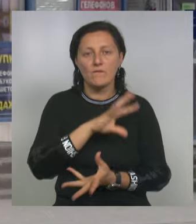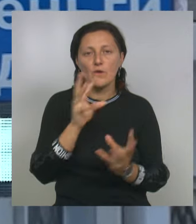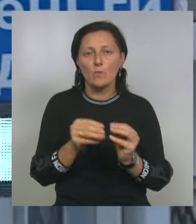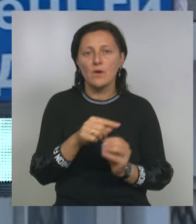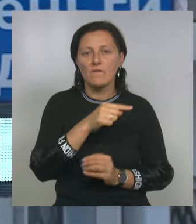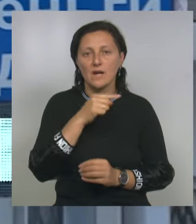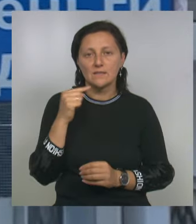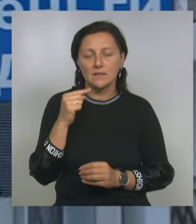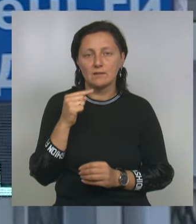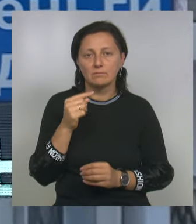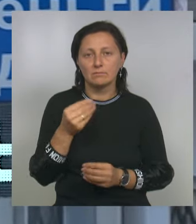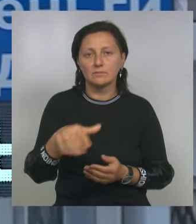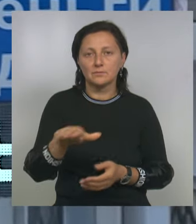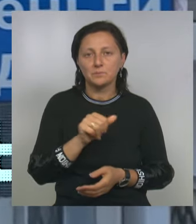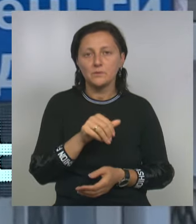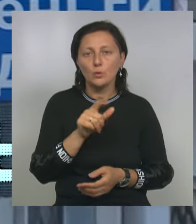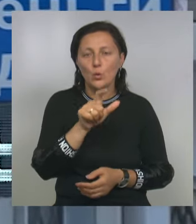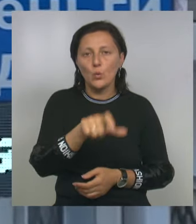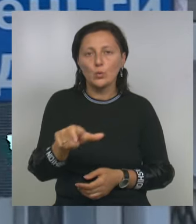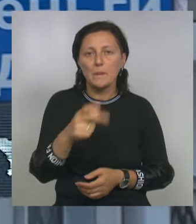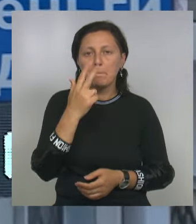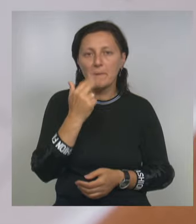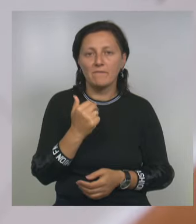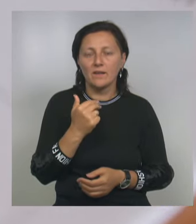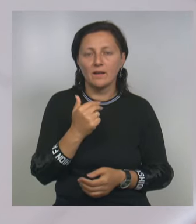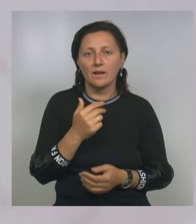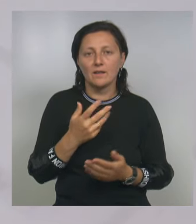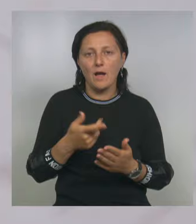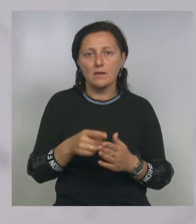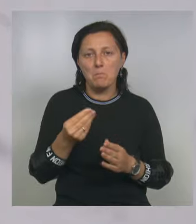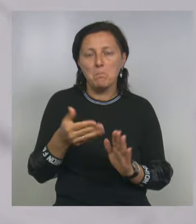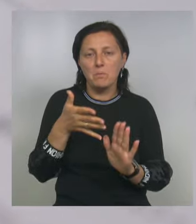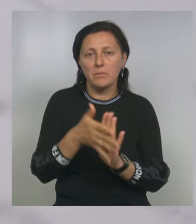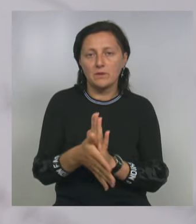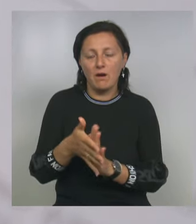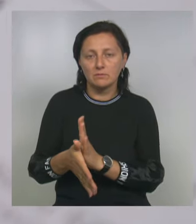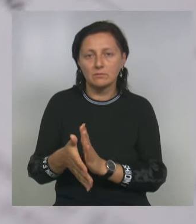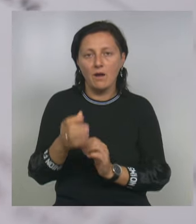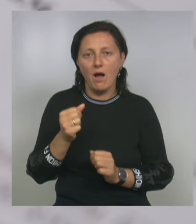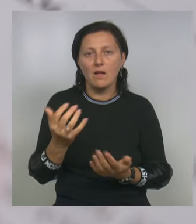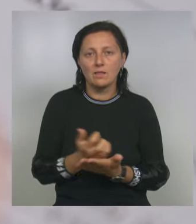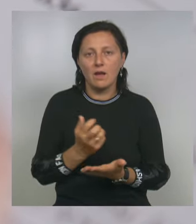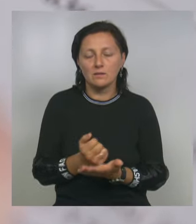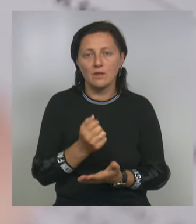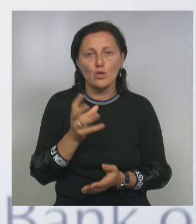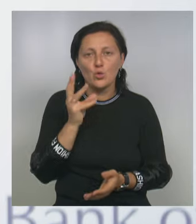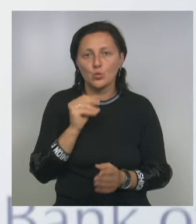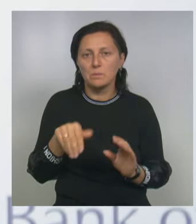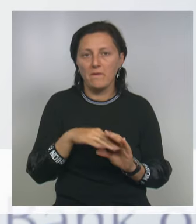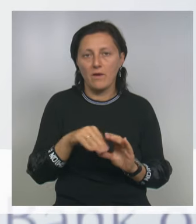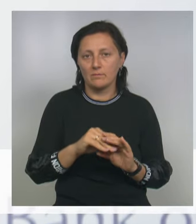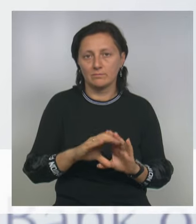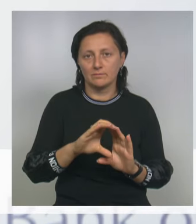на микрозаймы остается высоким, потому что люди привыкли к определенной модели потребления, а рост реальных доходов не всегда поспевает за инфляцией.